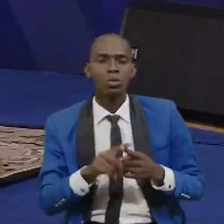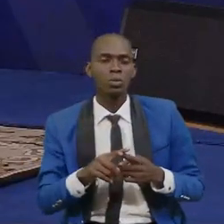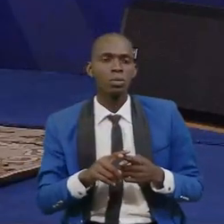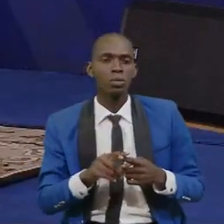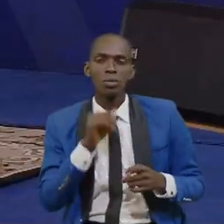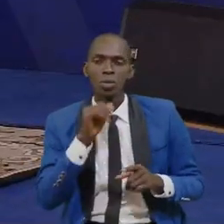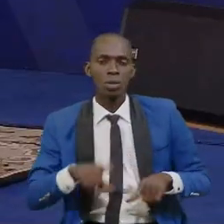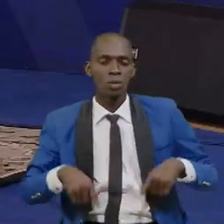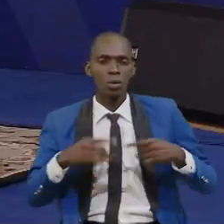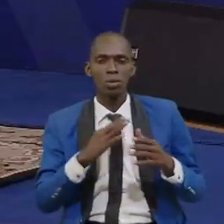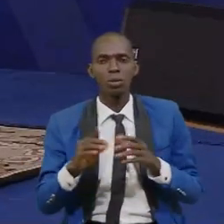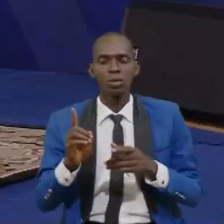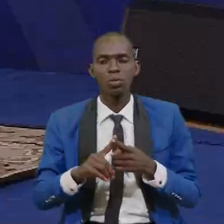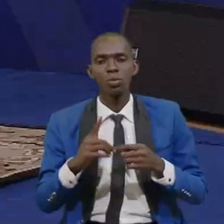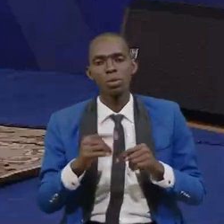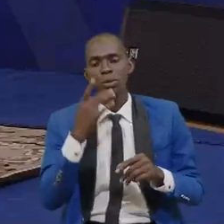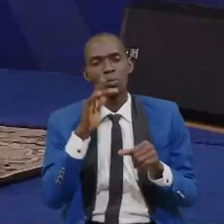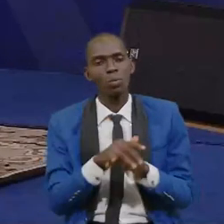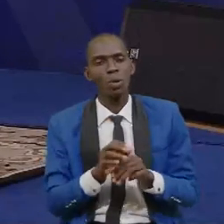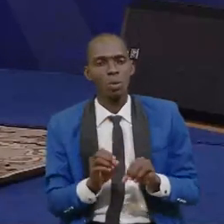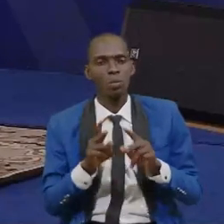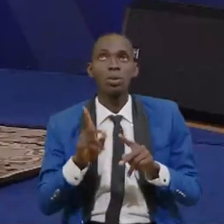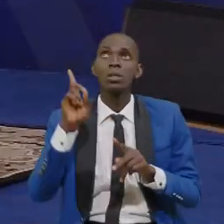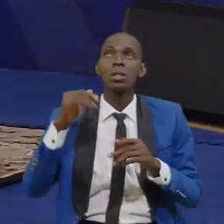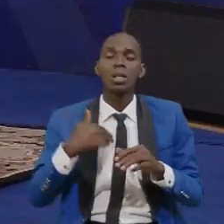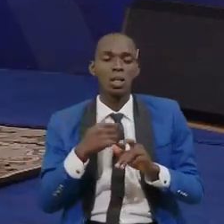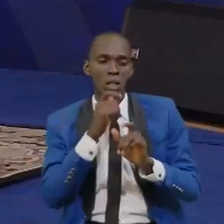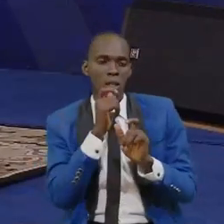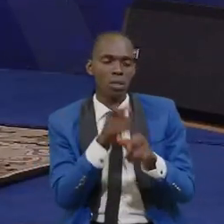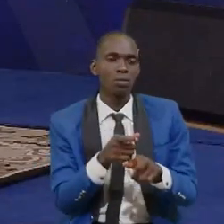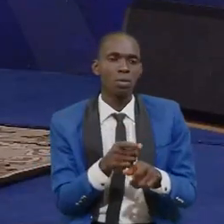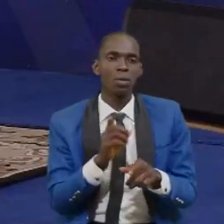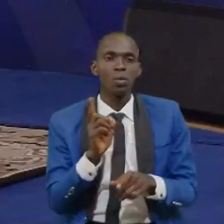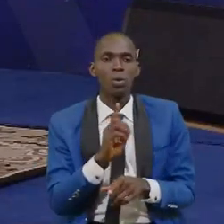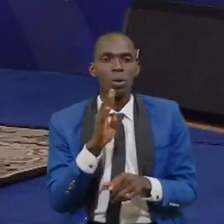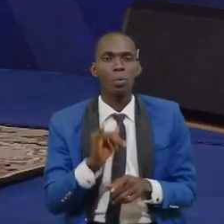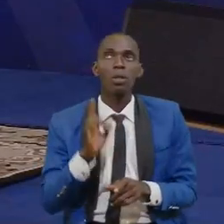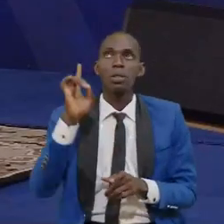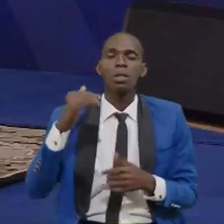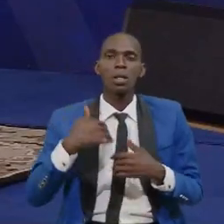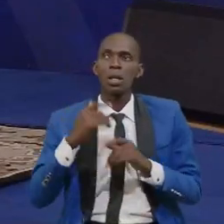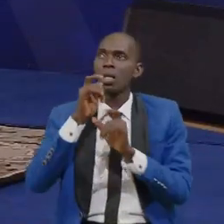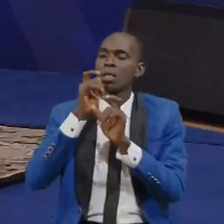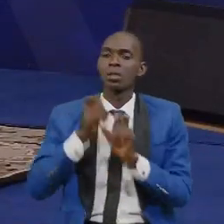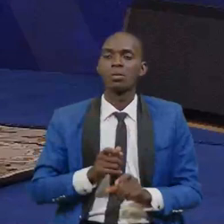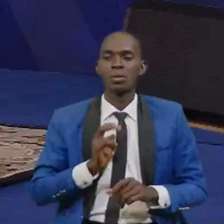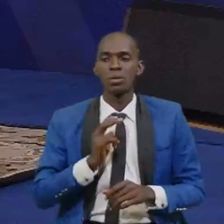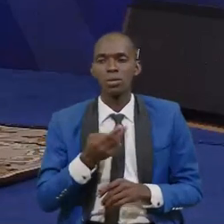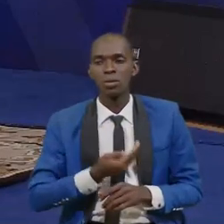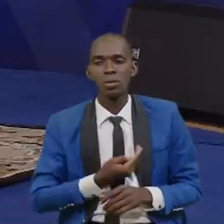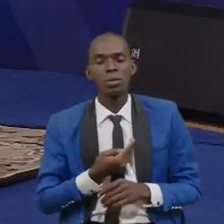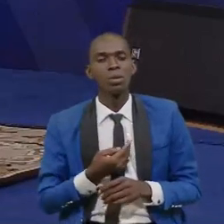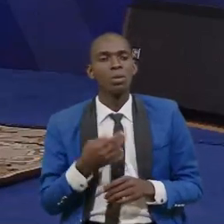promesses que le Seigneur les a données. Lequel nous assure de sa part les plus grandes et les plus précieuses